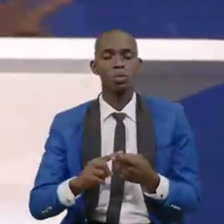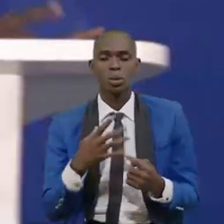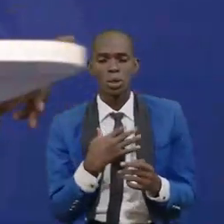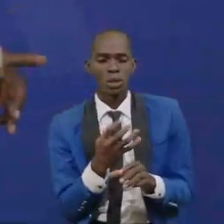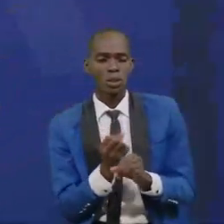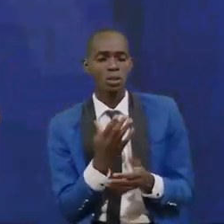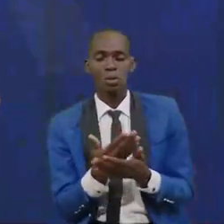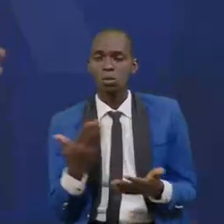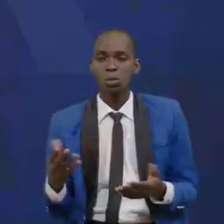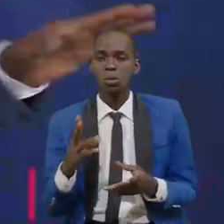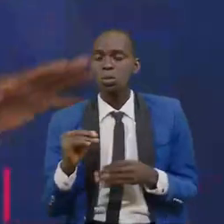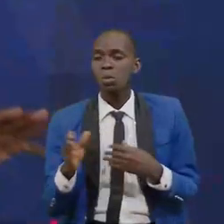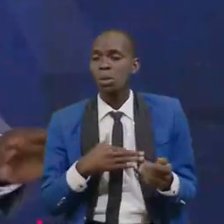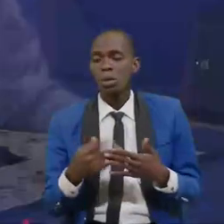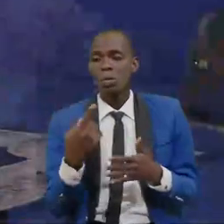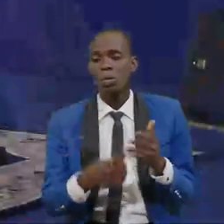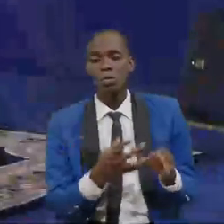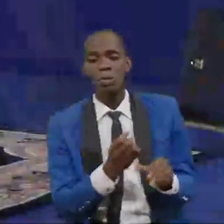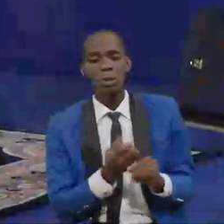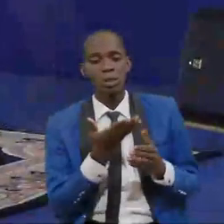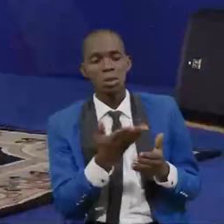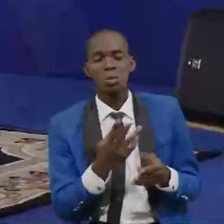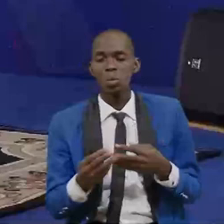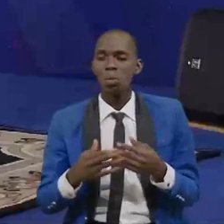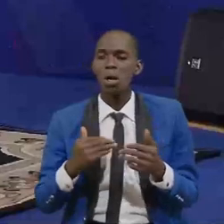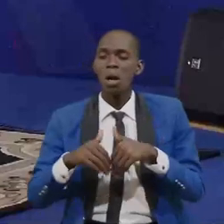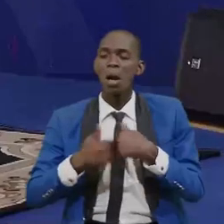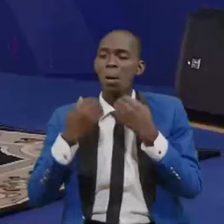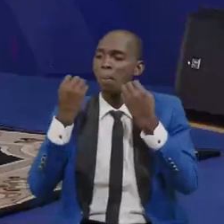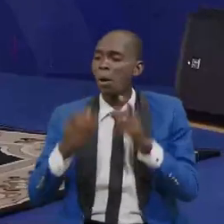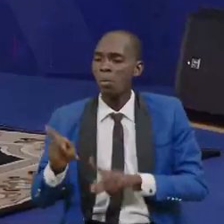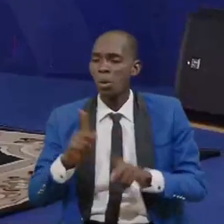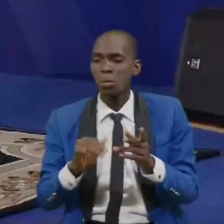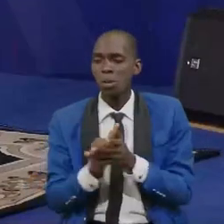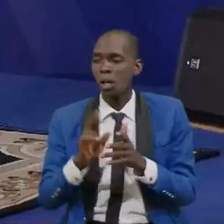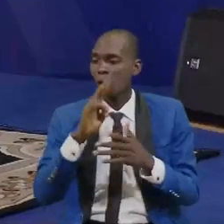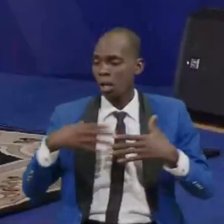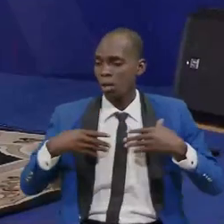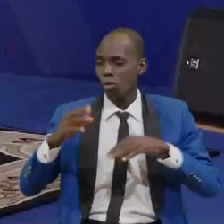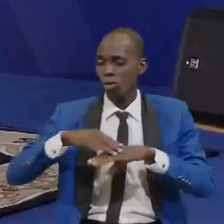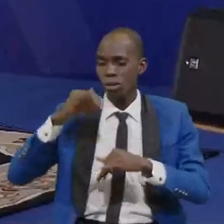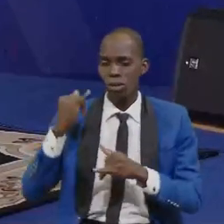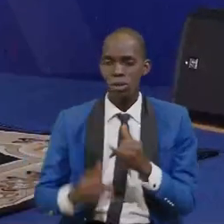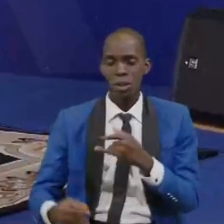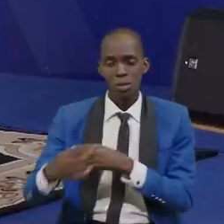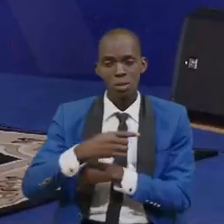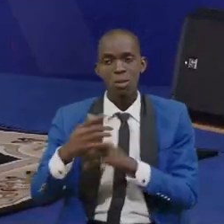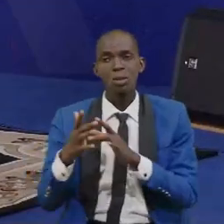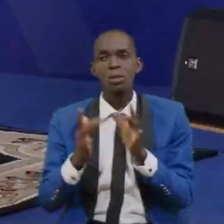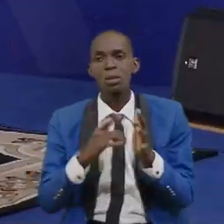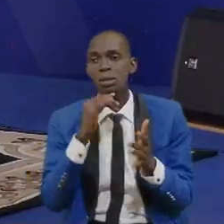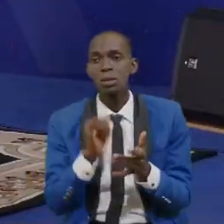que tu veux là-bas, peu importe le nombre de personnes qui sont guéries par ce type de puissance. Au dernier jour, Jésus a